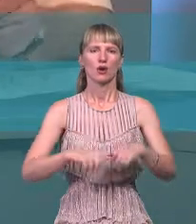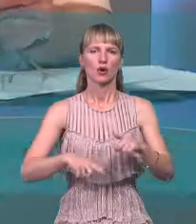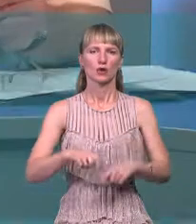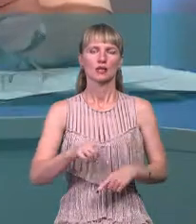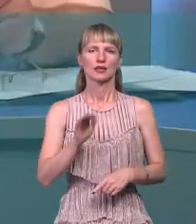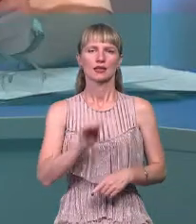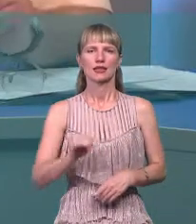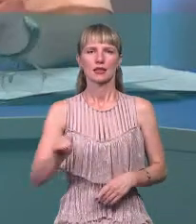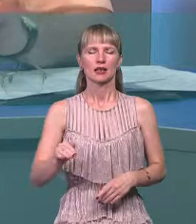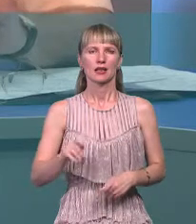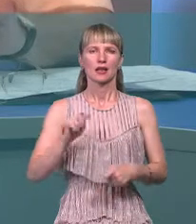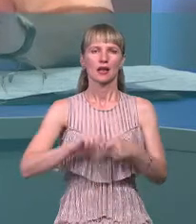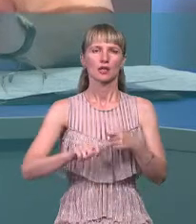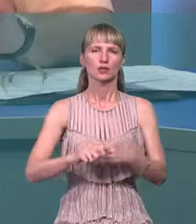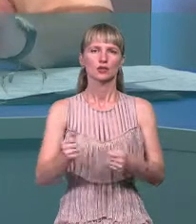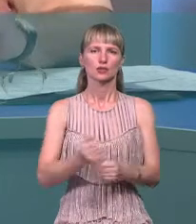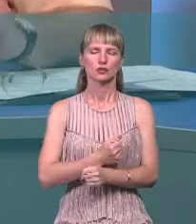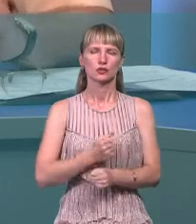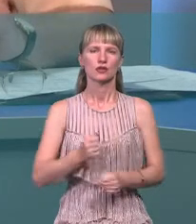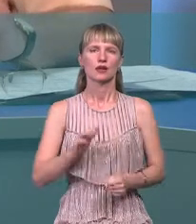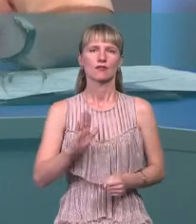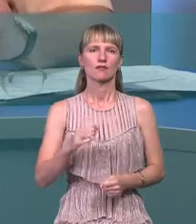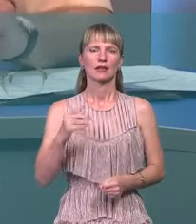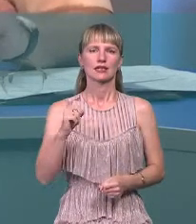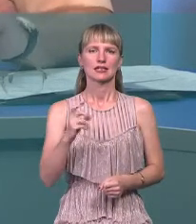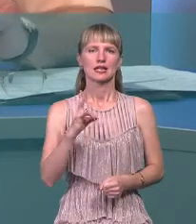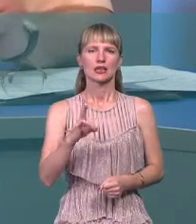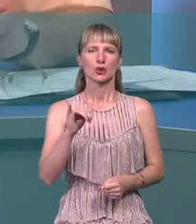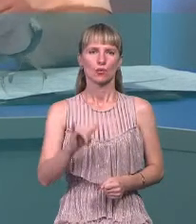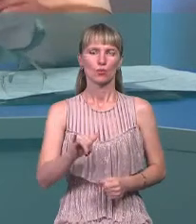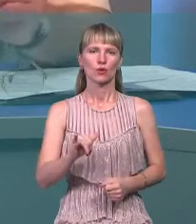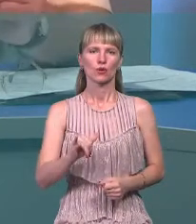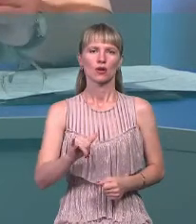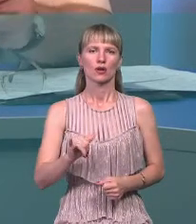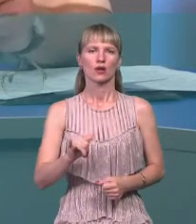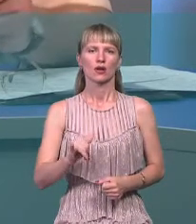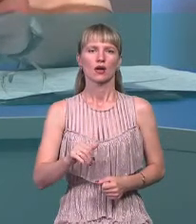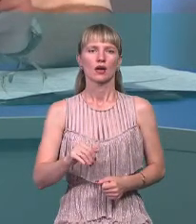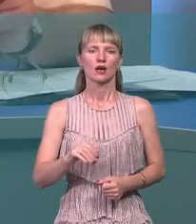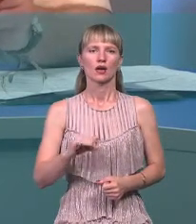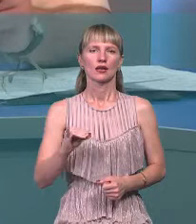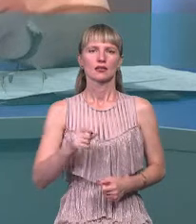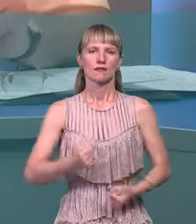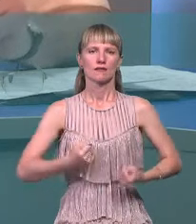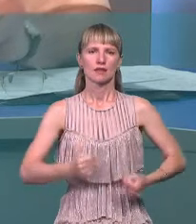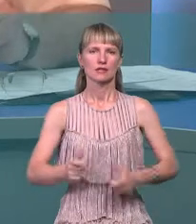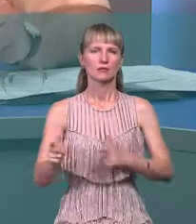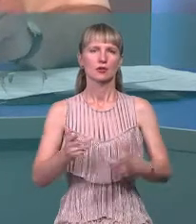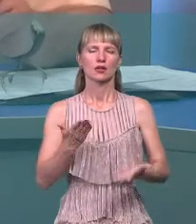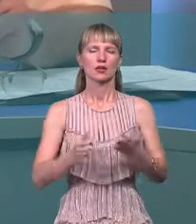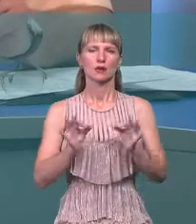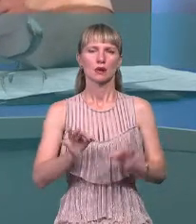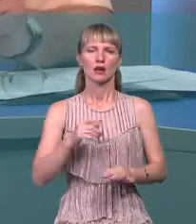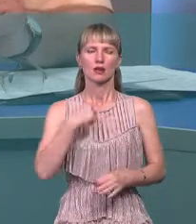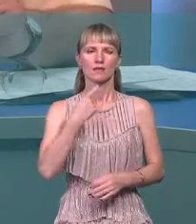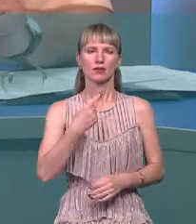от завдяки тому, що у Запорізькому національному університеті факультету вузівської підготовки, якщо я правильно називаю,